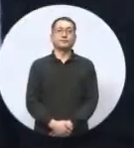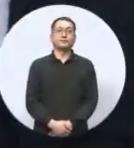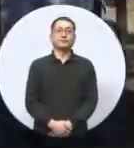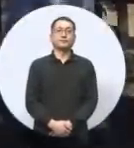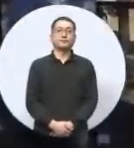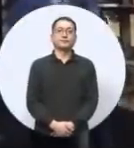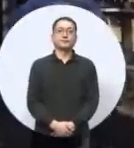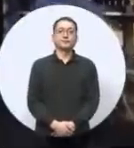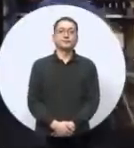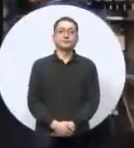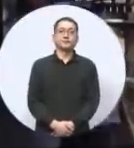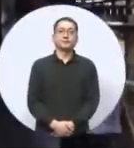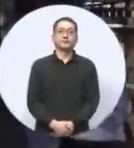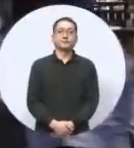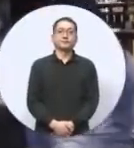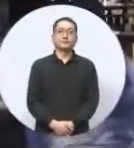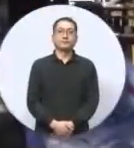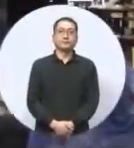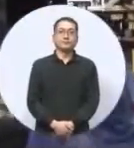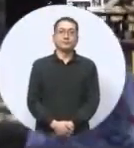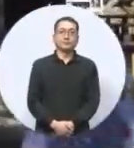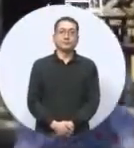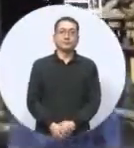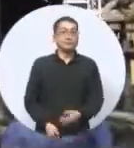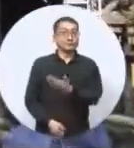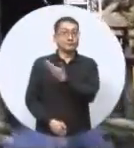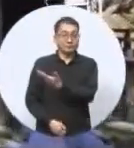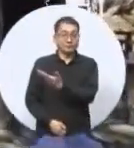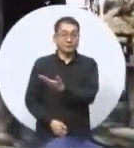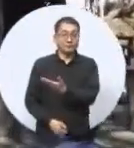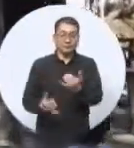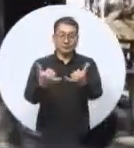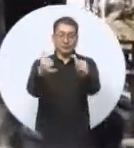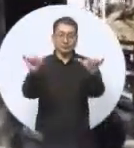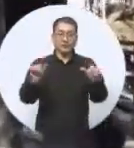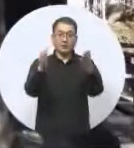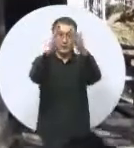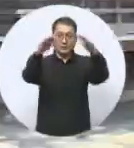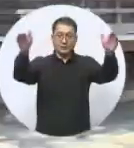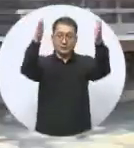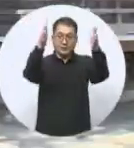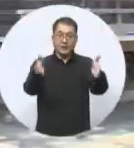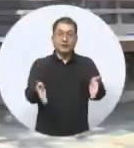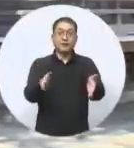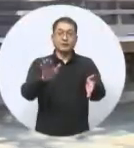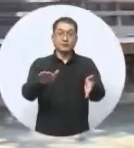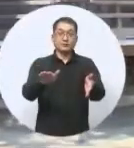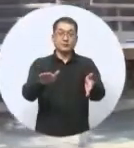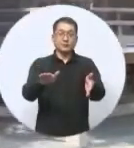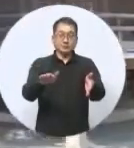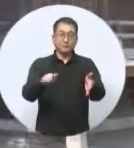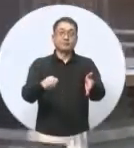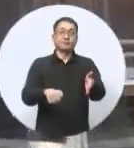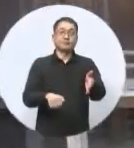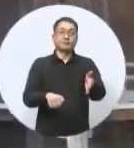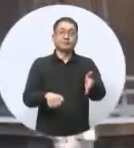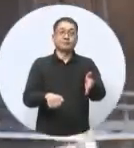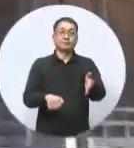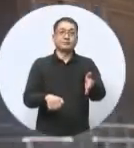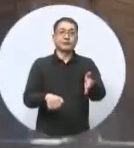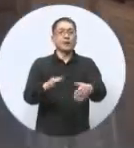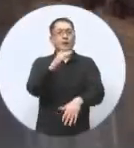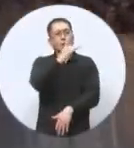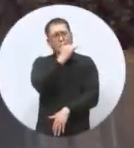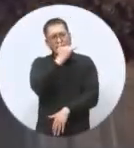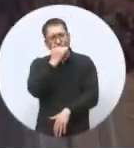しているというか。 続いて向かったのは社殿です。 ね、屋根のこれ入母屋造りになって唐破風付きで